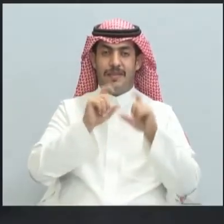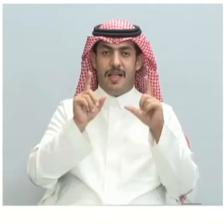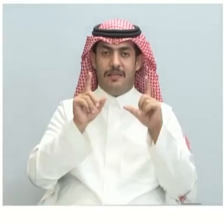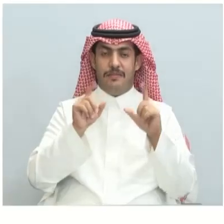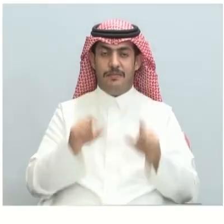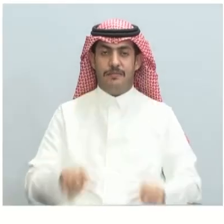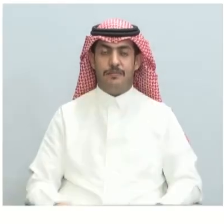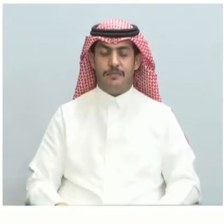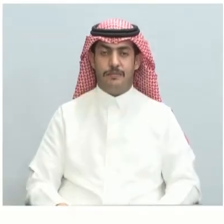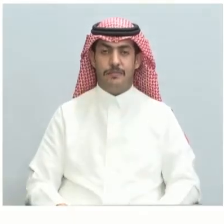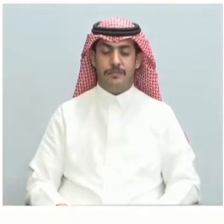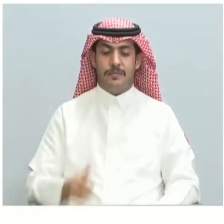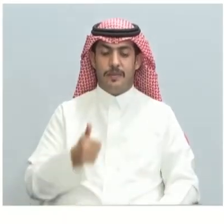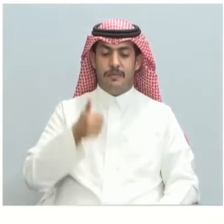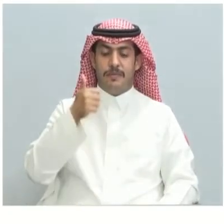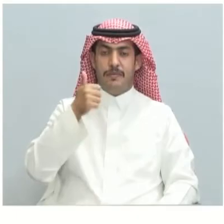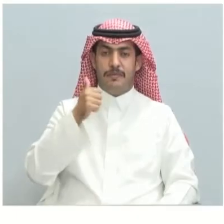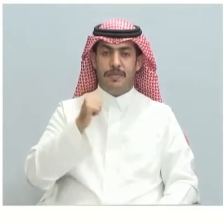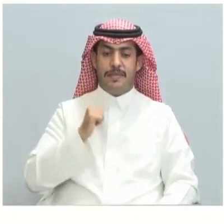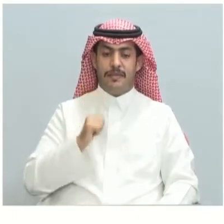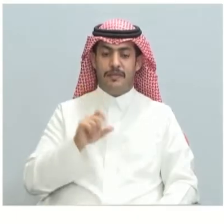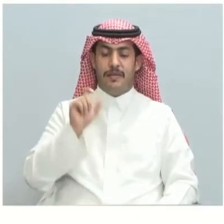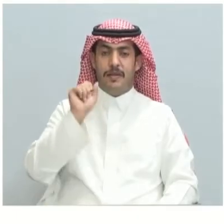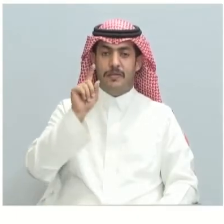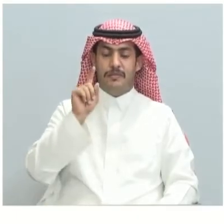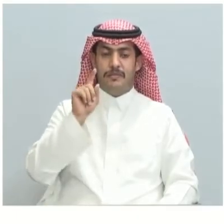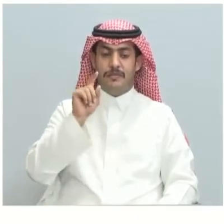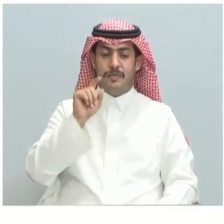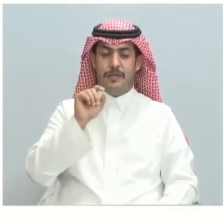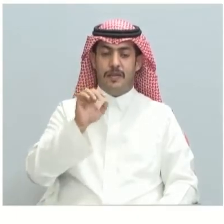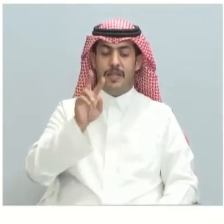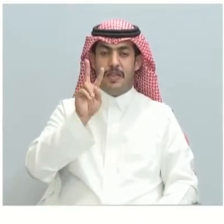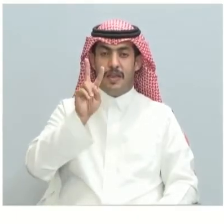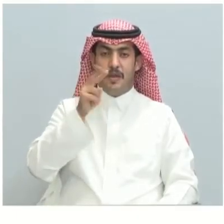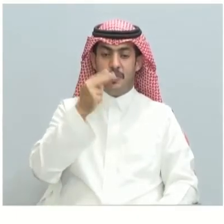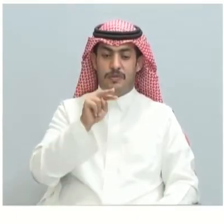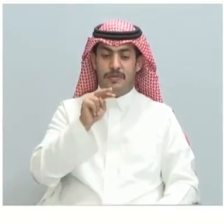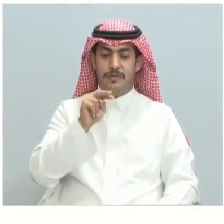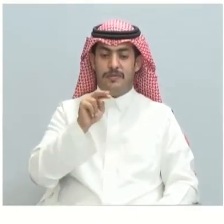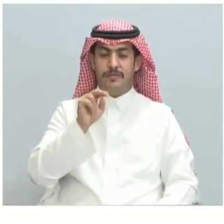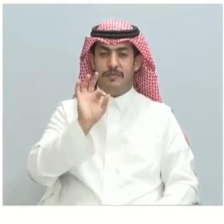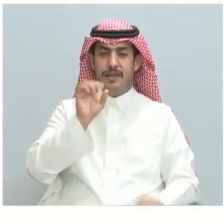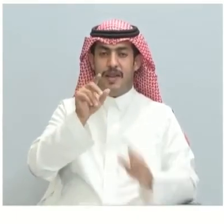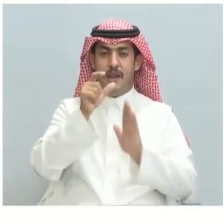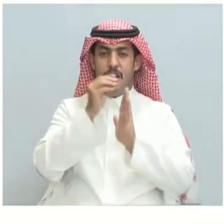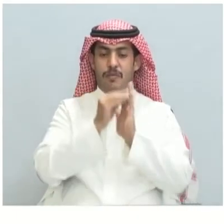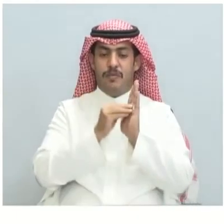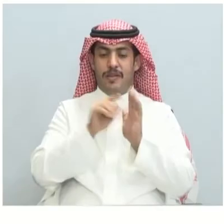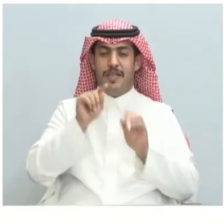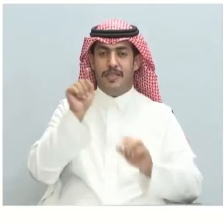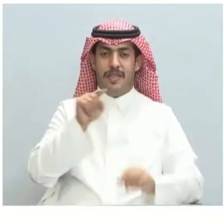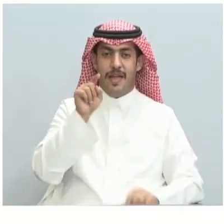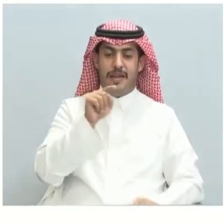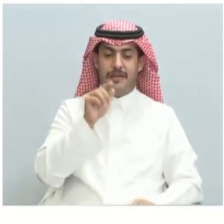الميثان نستطيع ابناء البناتي اولا لدينا اثنان ونصف ممثلها بهذا النموذج دائرتين